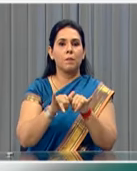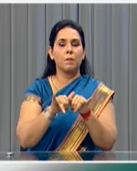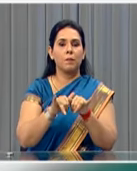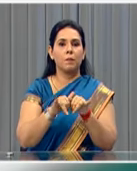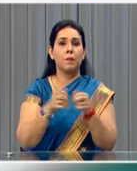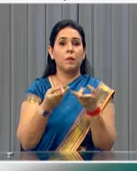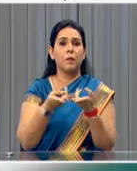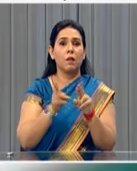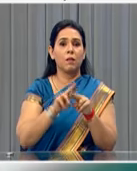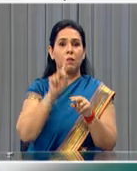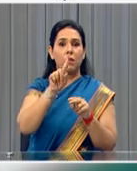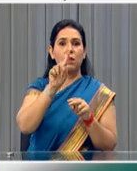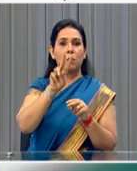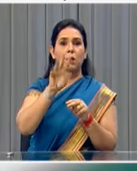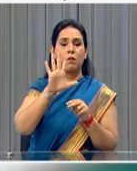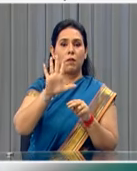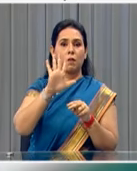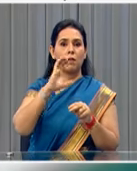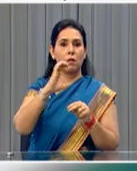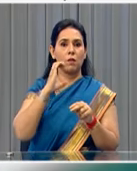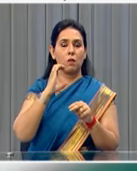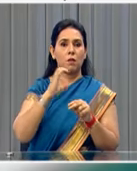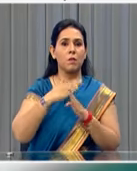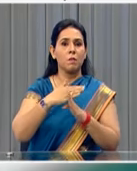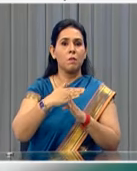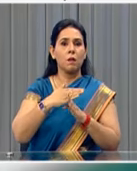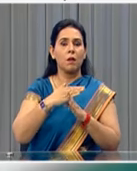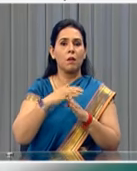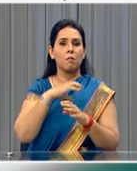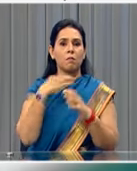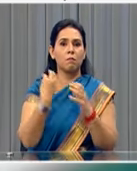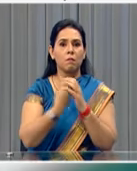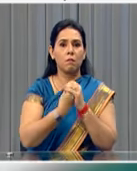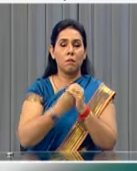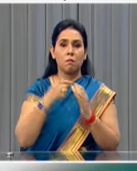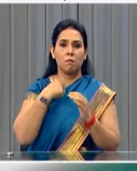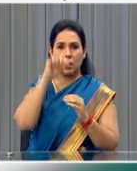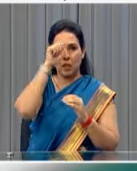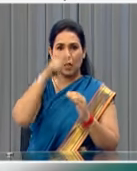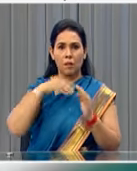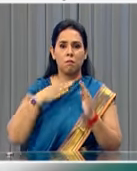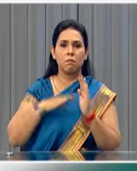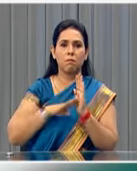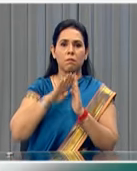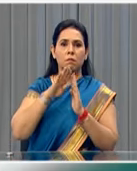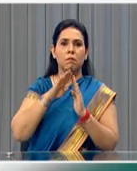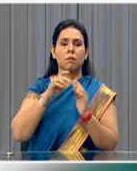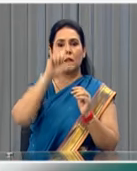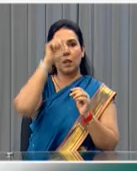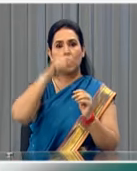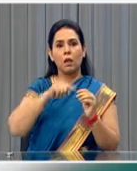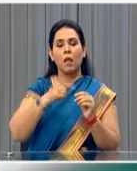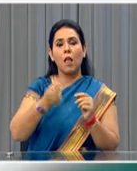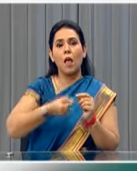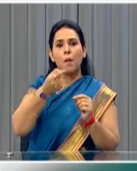अगर 125 करोड़ देशवासियों की भागीदारी से हम देश को चलाएंगे तो देश हर पल